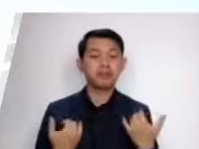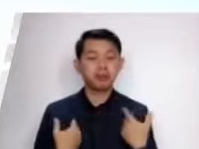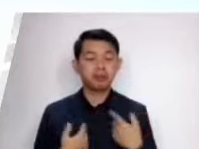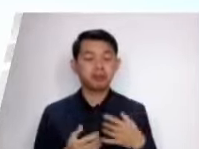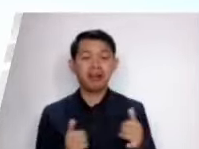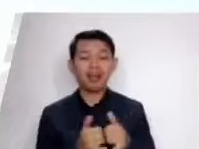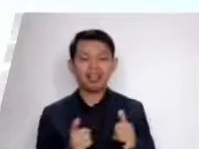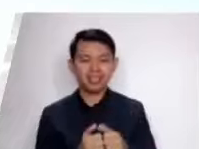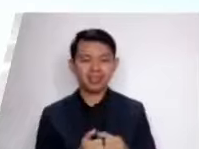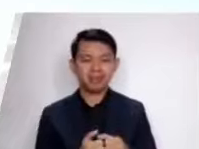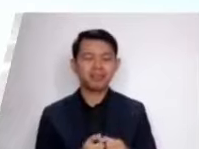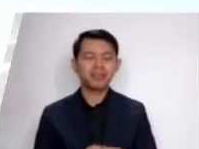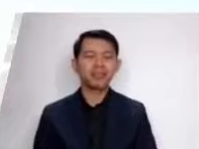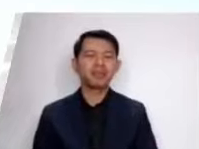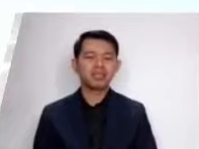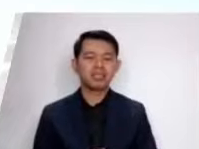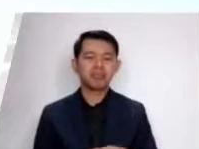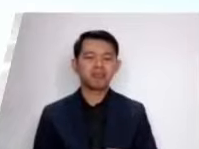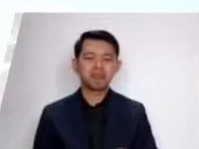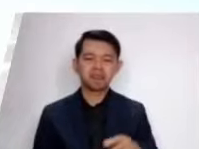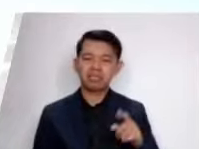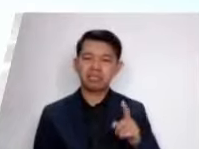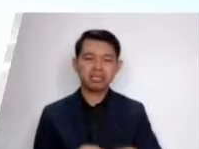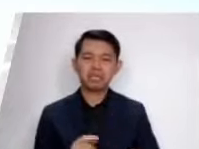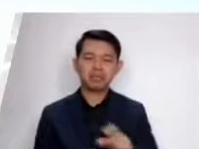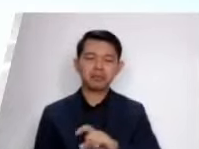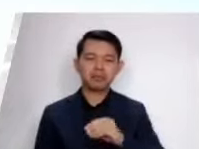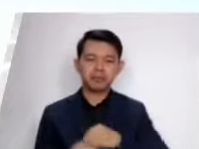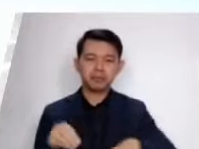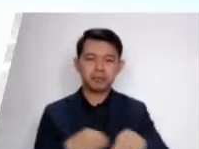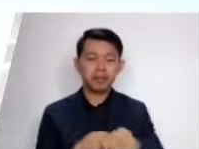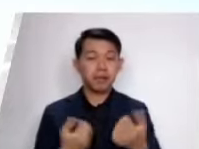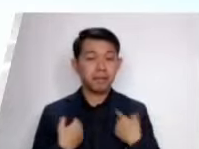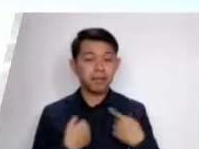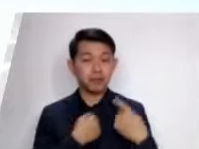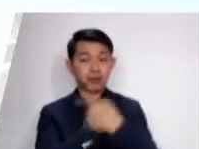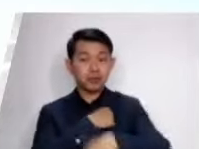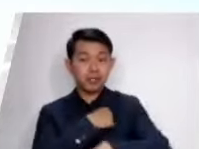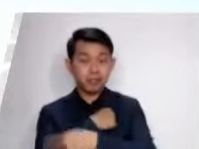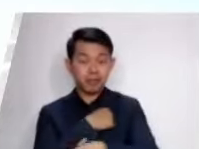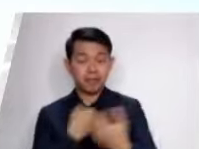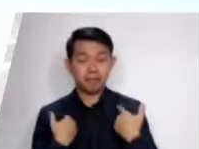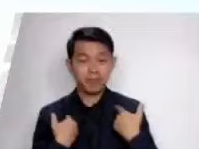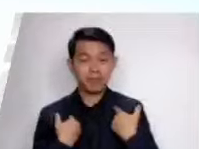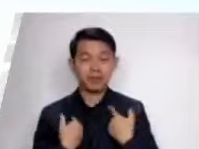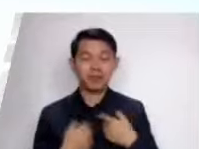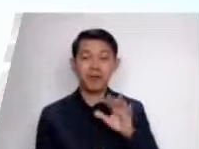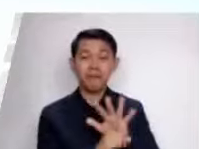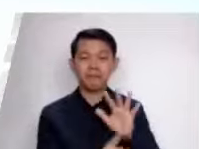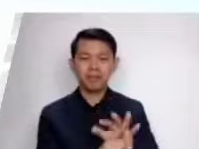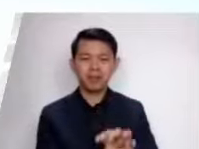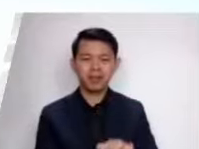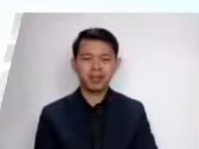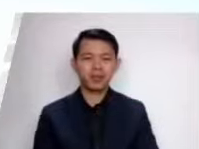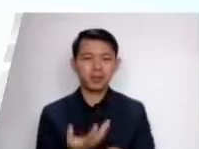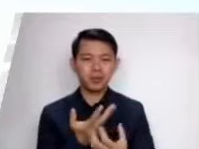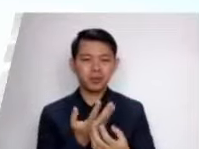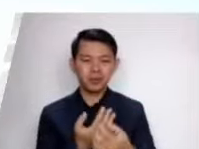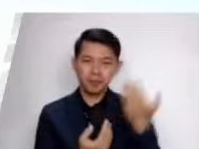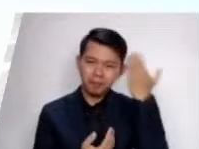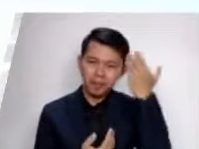at bahay-bahayan. Sa Zambales, kinatutuwaan ngayon ang lutu-lutuan ng isang baby dahil daw sa kanyang